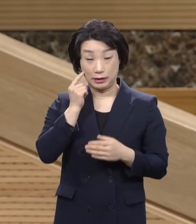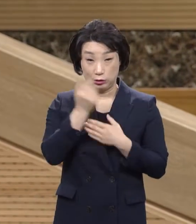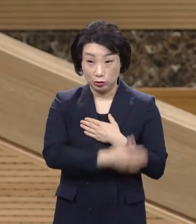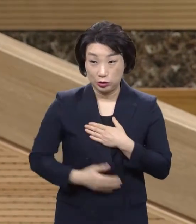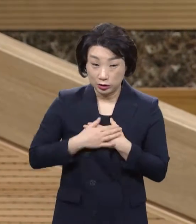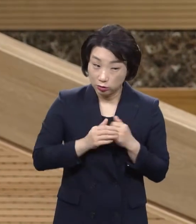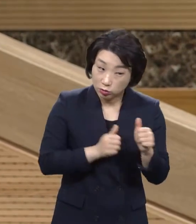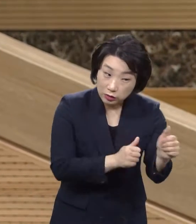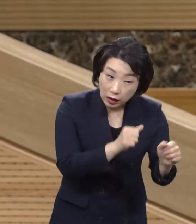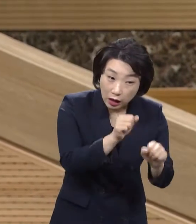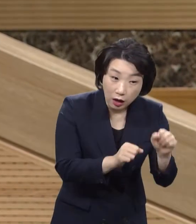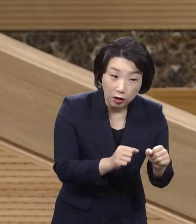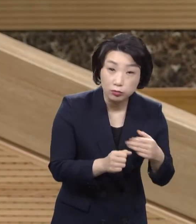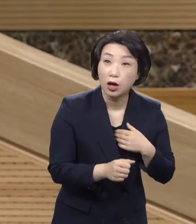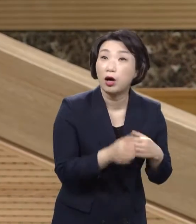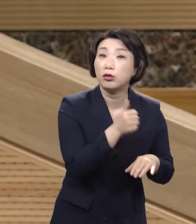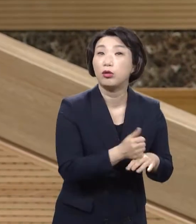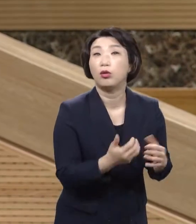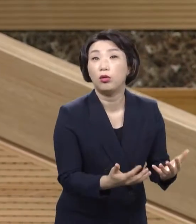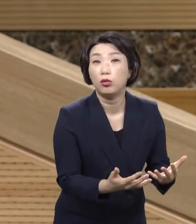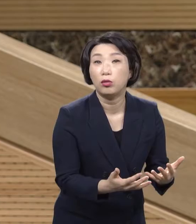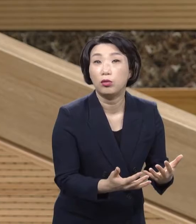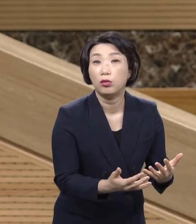육신을 쫓아 행하라면 어떻게 될까?